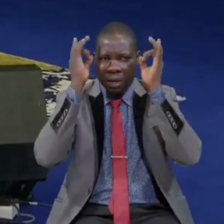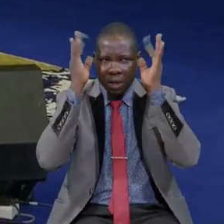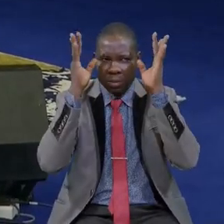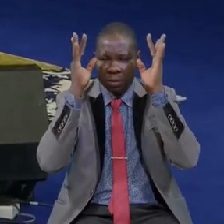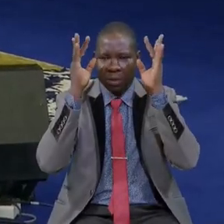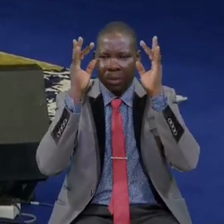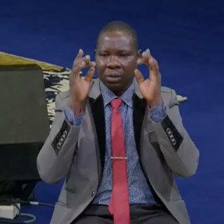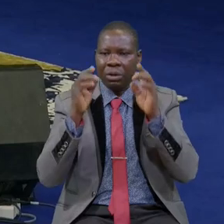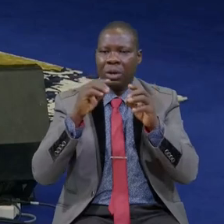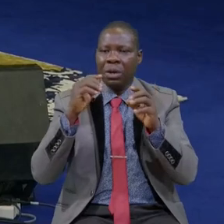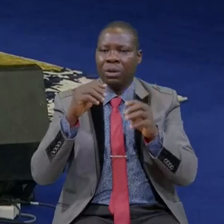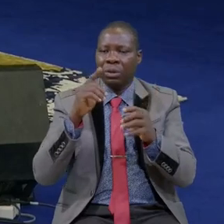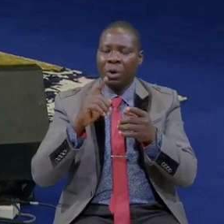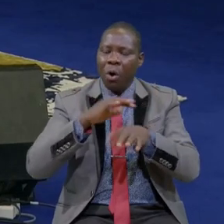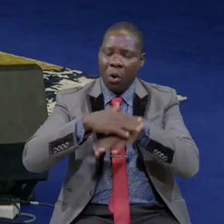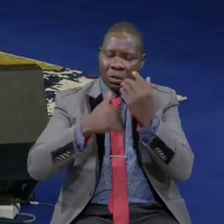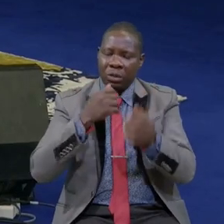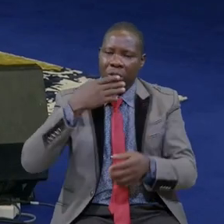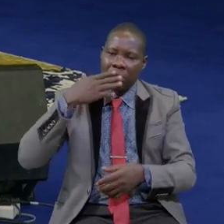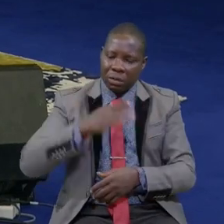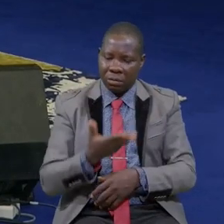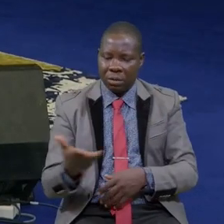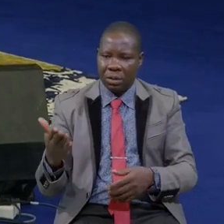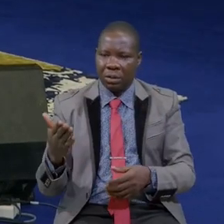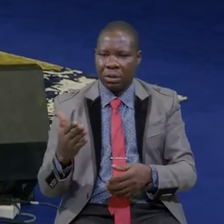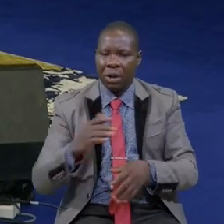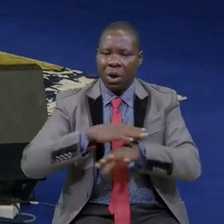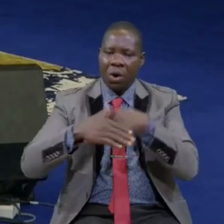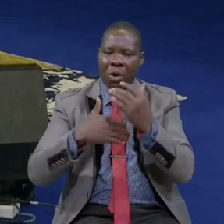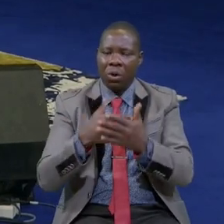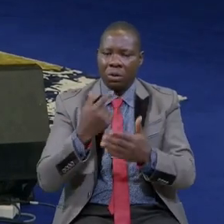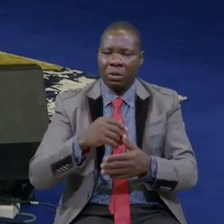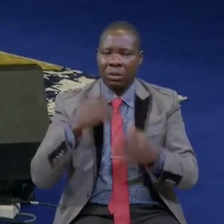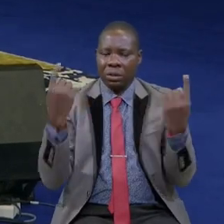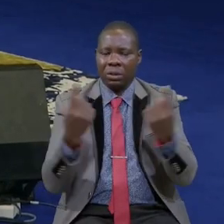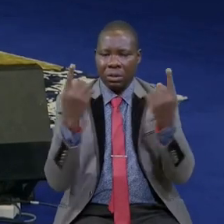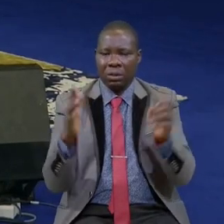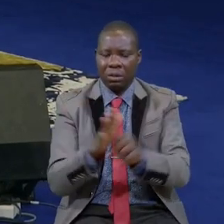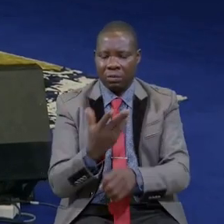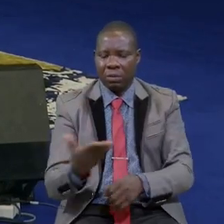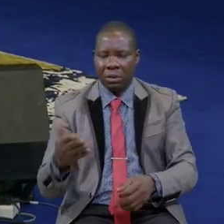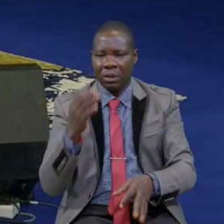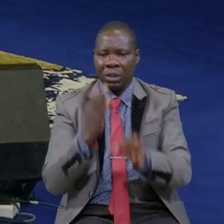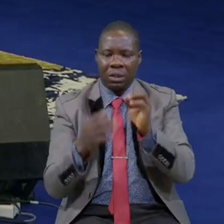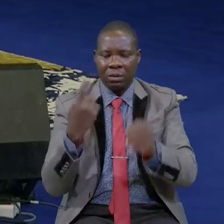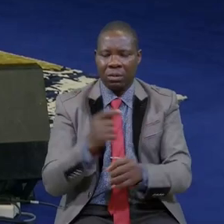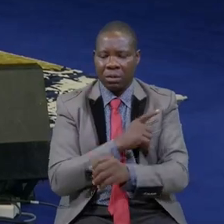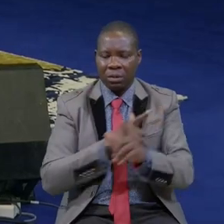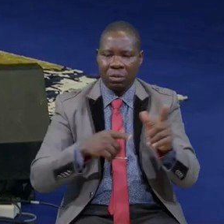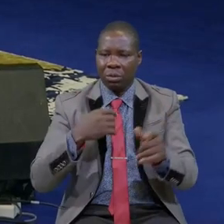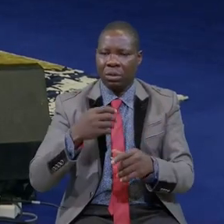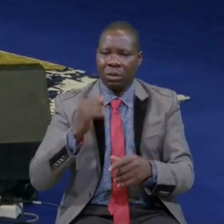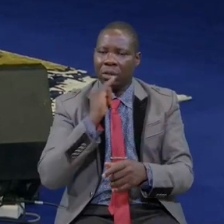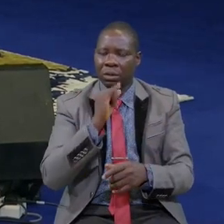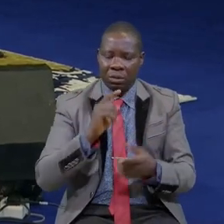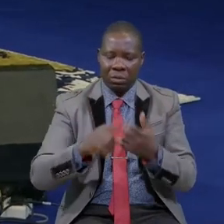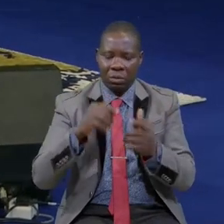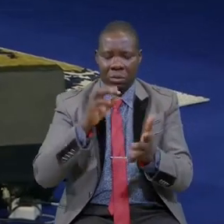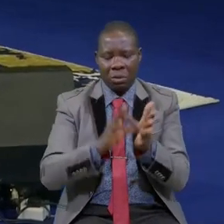marquer toutes les mauvaises choses, toutes les choses pécheresses, si l'Éternel devait